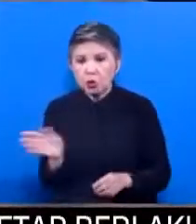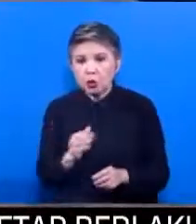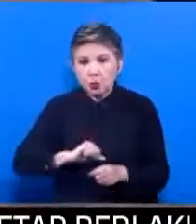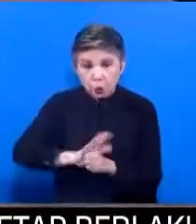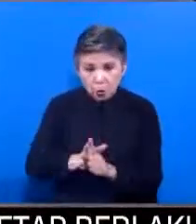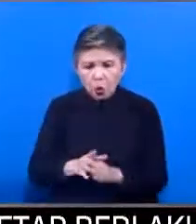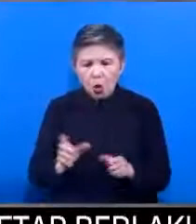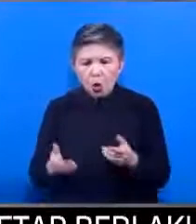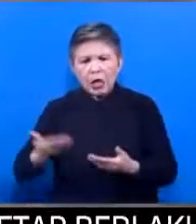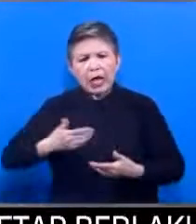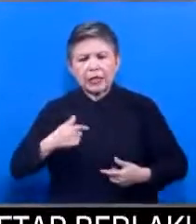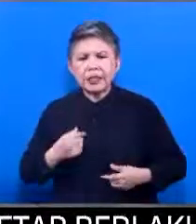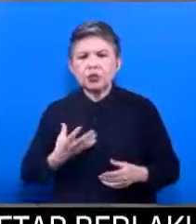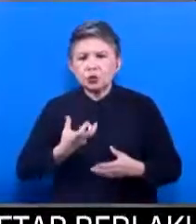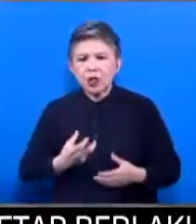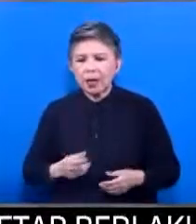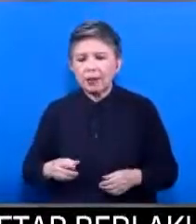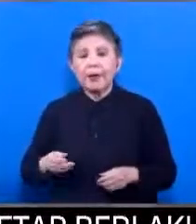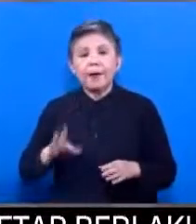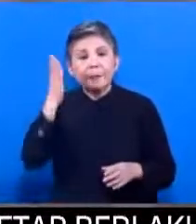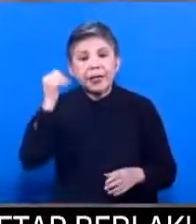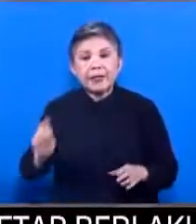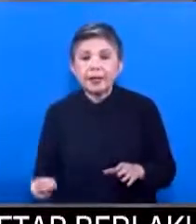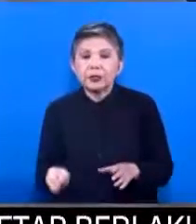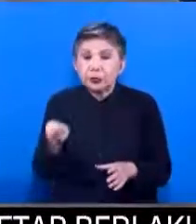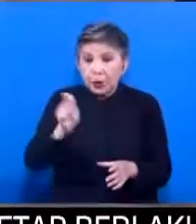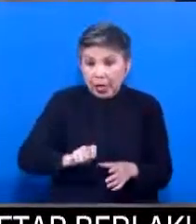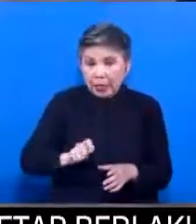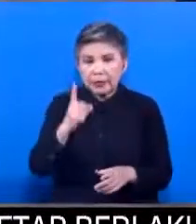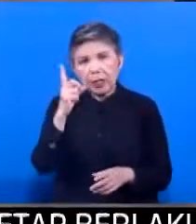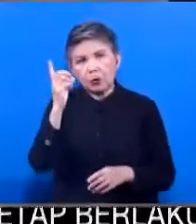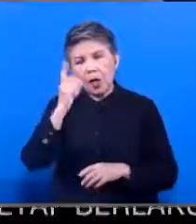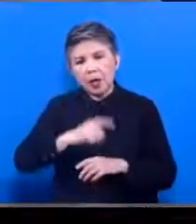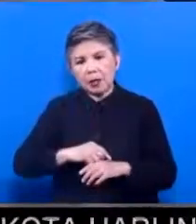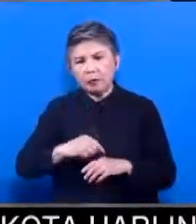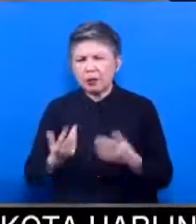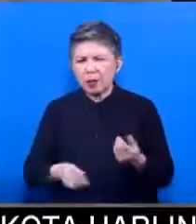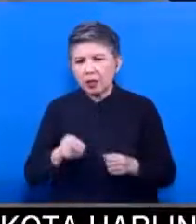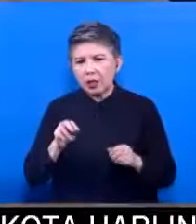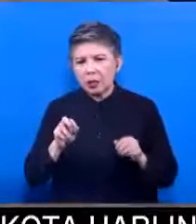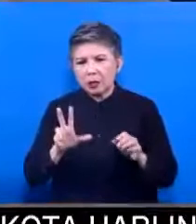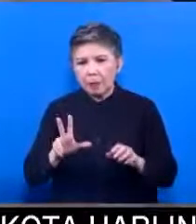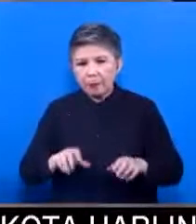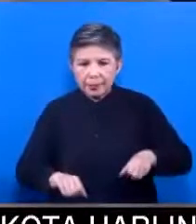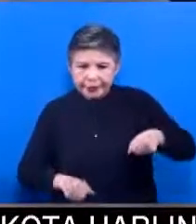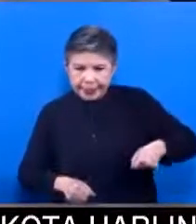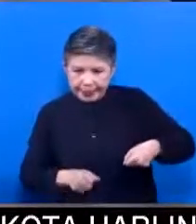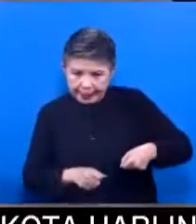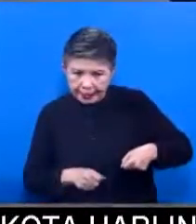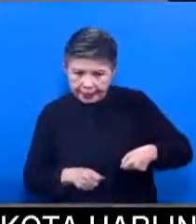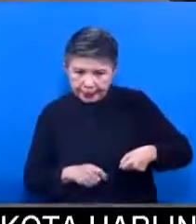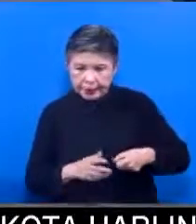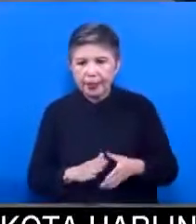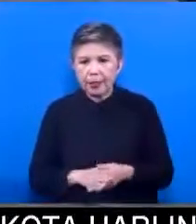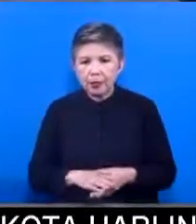sebelum apa, kita itu bisa menghabiskan sehari kurang lebih 8 gigen lah. Berarti lebih